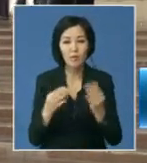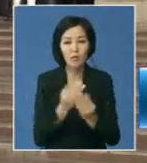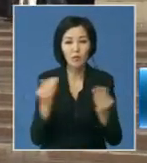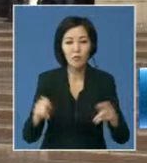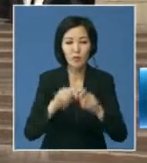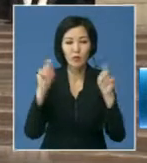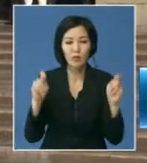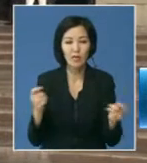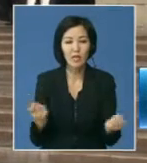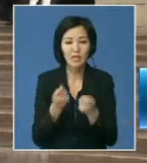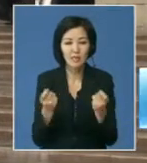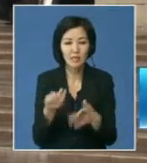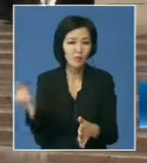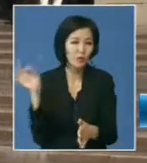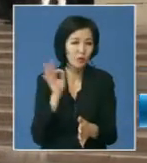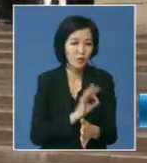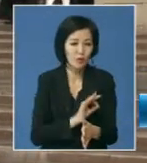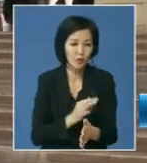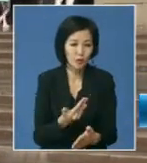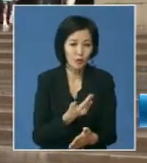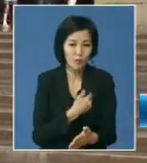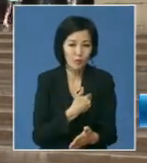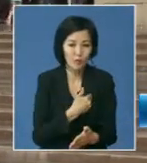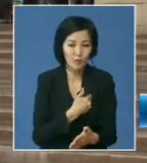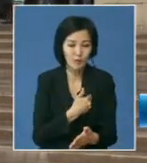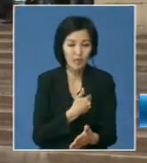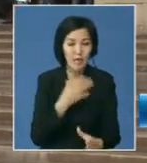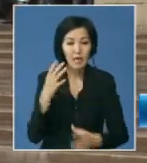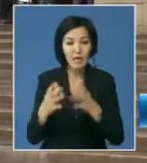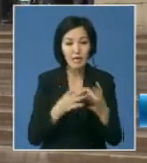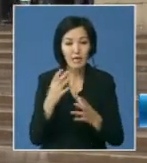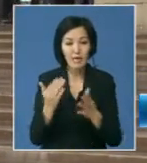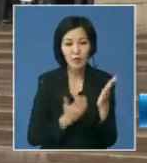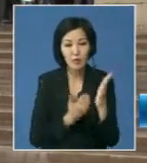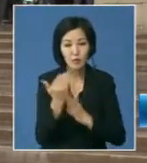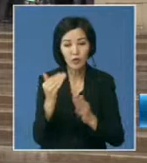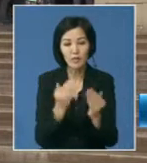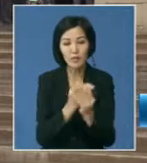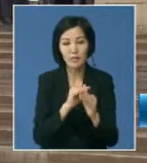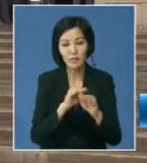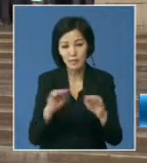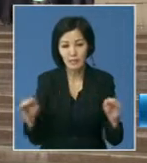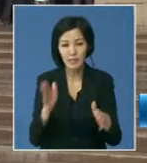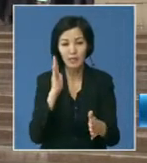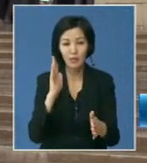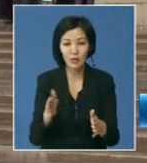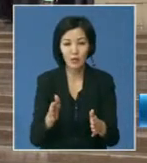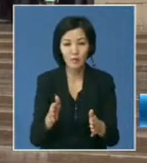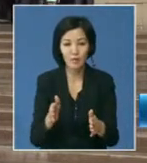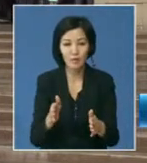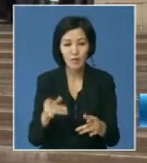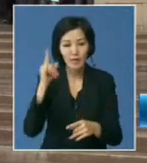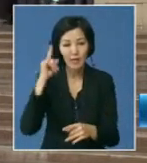болсын, үлесімізді қосудамыз. Осы халықаралық көрмеміз өте жоғарғы деңгейде өтіп, Қазақстан еліміздің